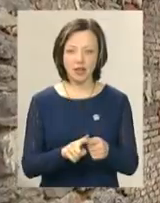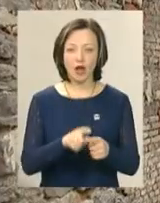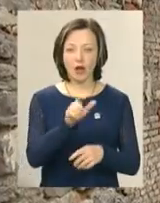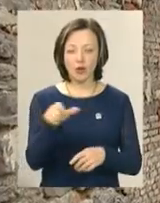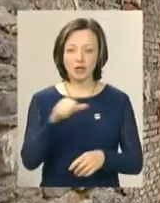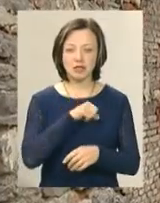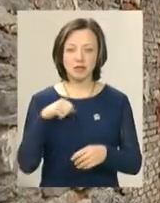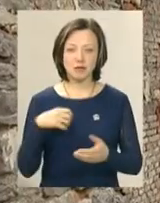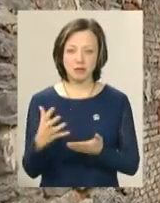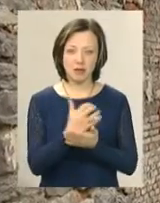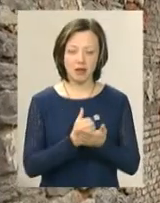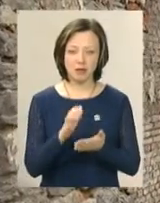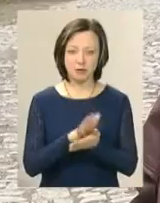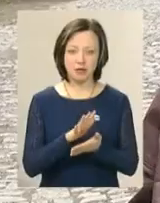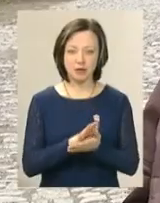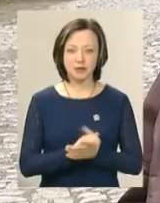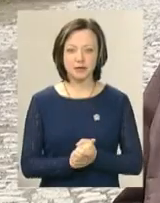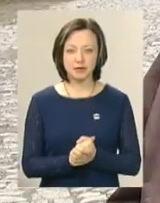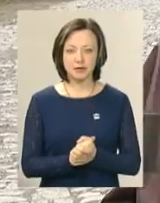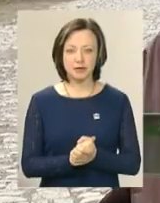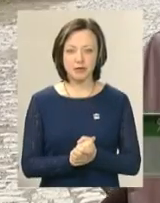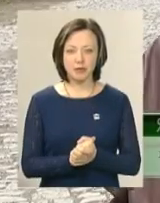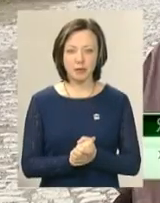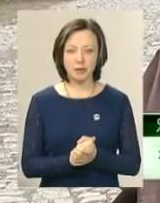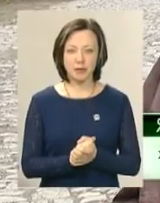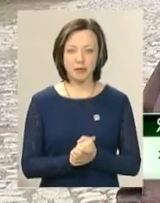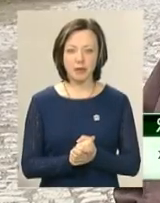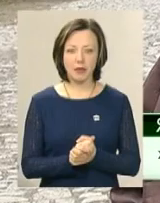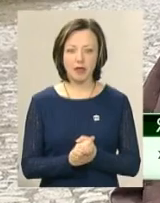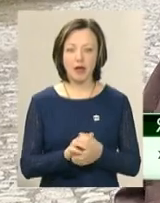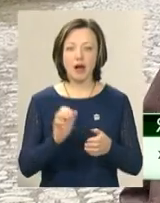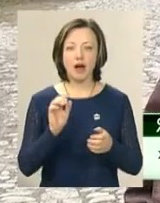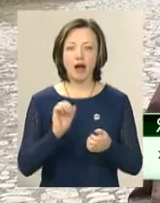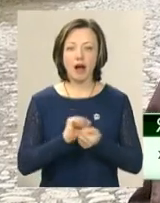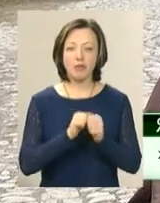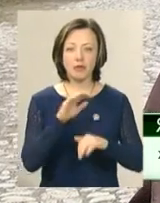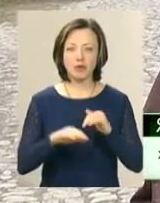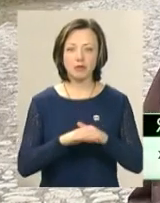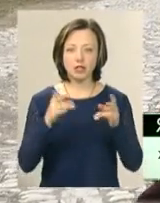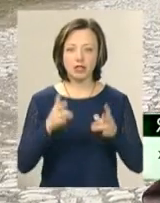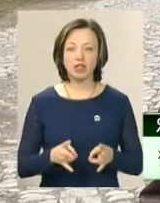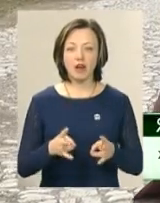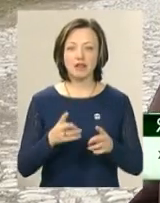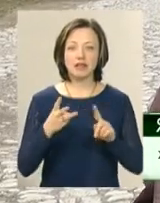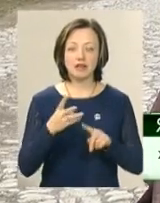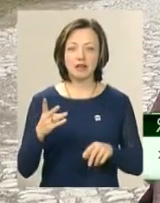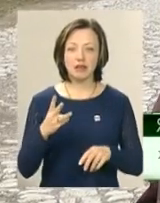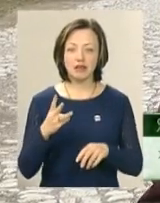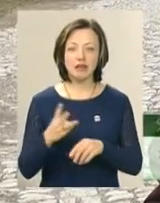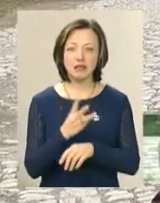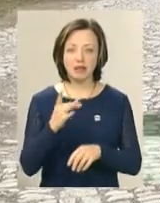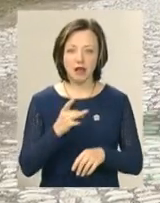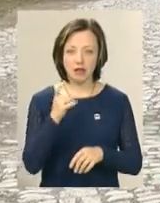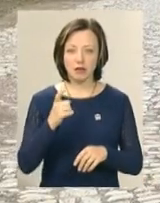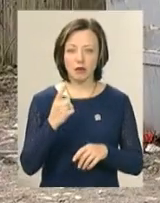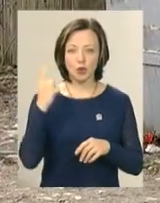ініціативи збирає непотріб. Кам'янець постраждав тричі. Один раз від турків, один раз від комуністів і третій